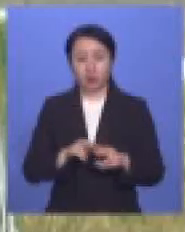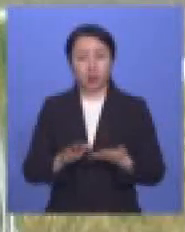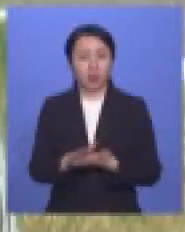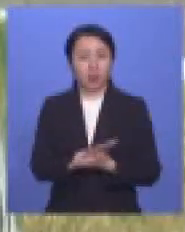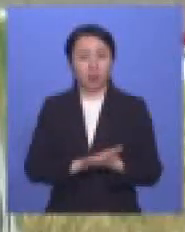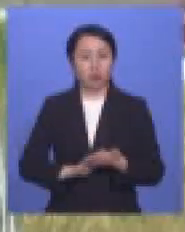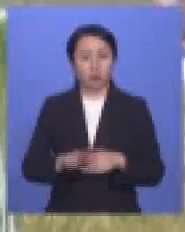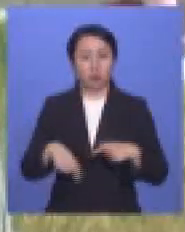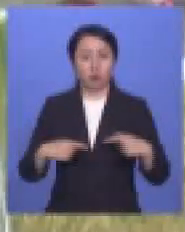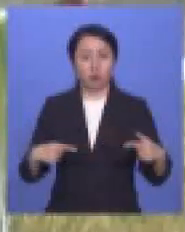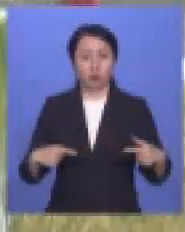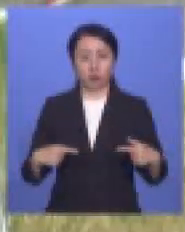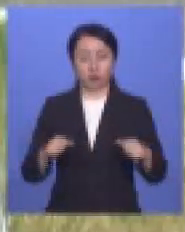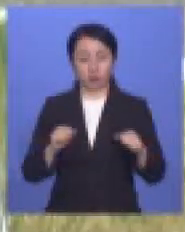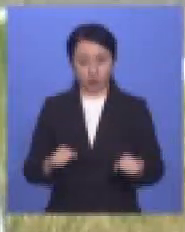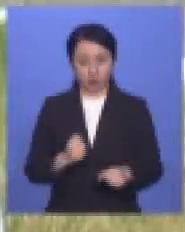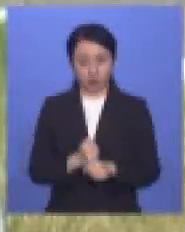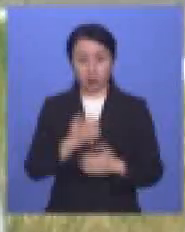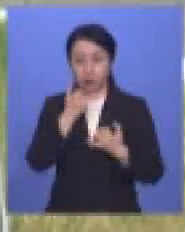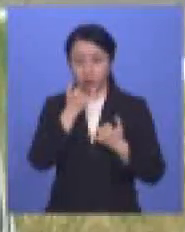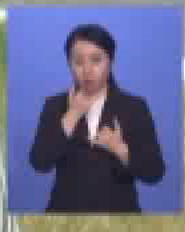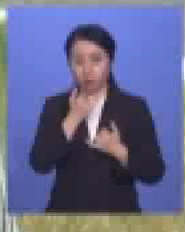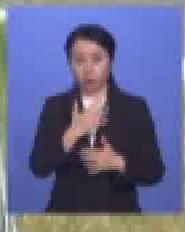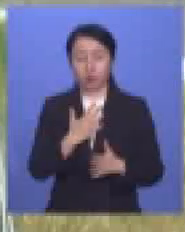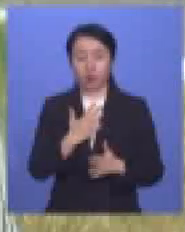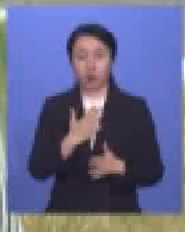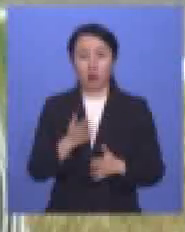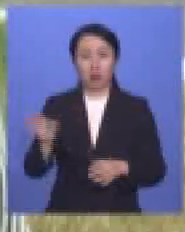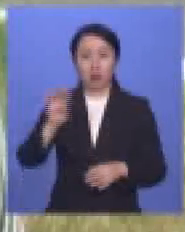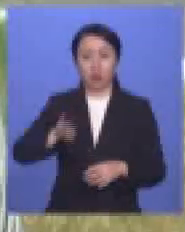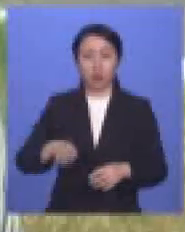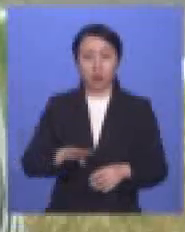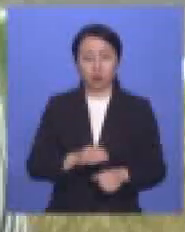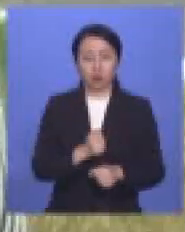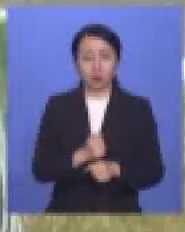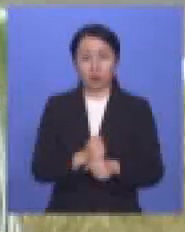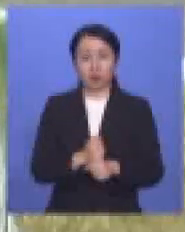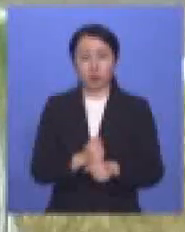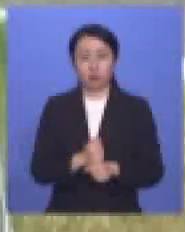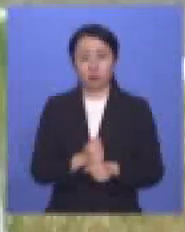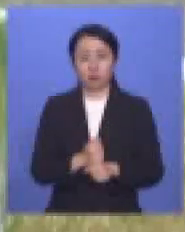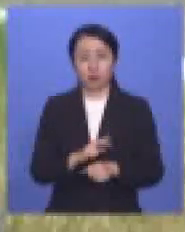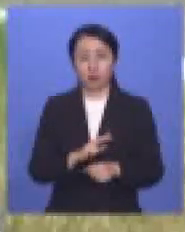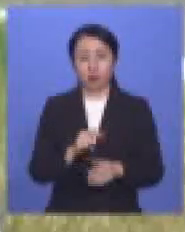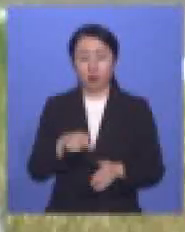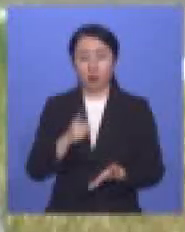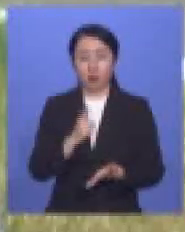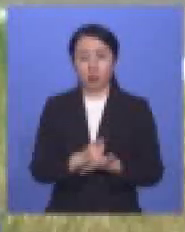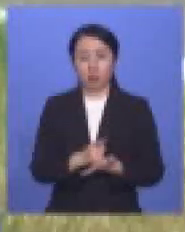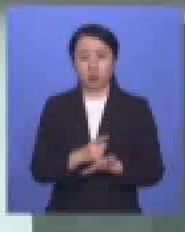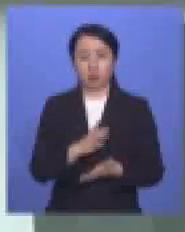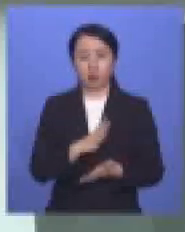ничего лишнего мы тут не имели права сделать. Даже крыльцо мы сделали не капитальное, оно должно